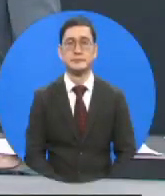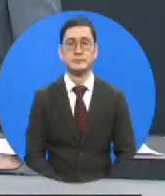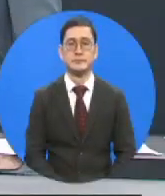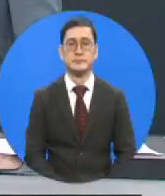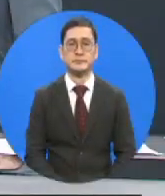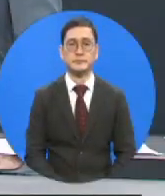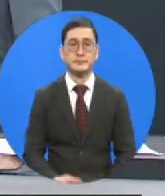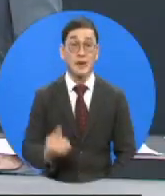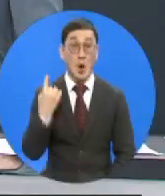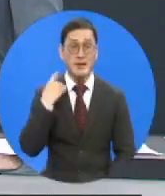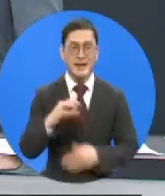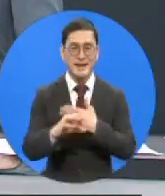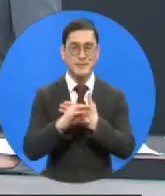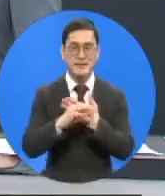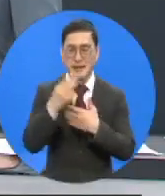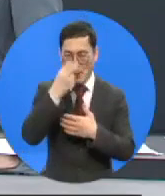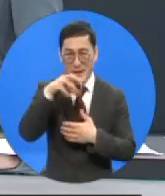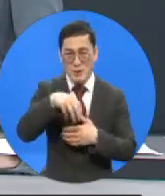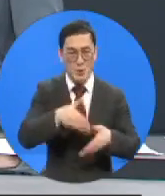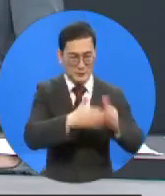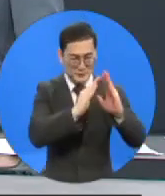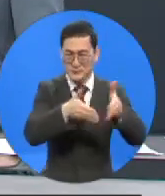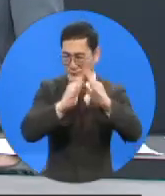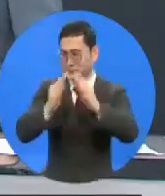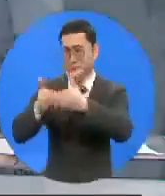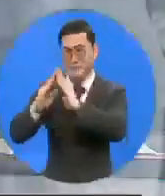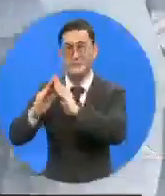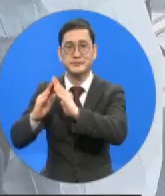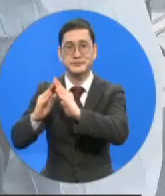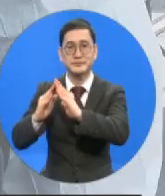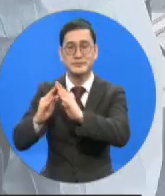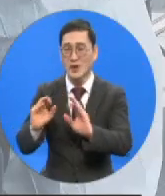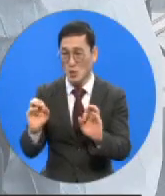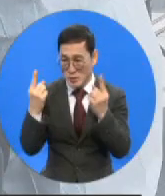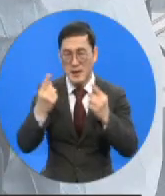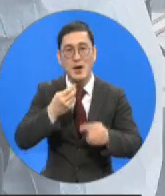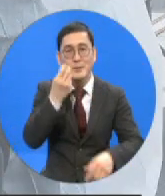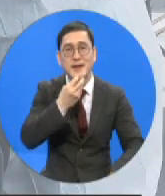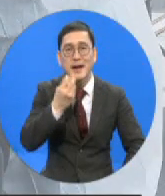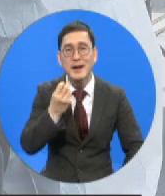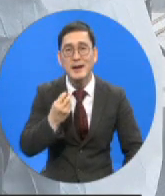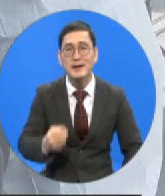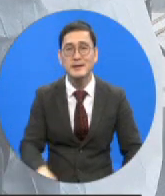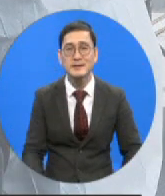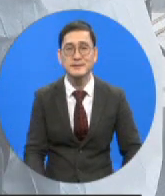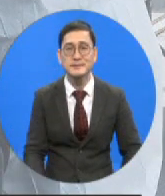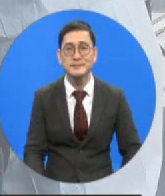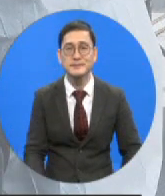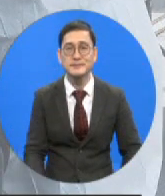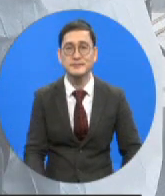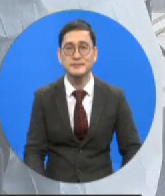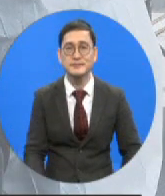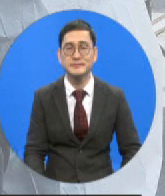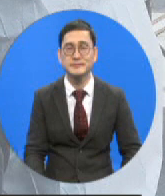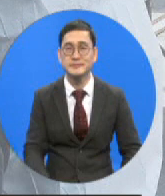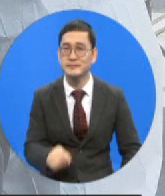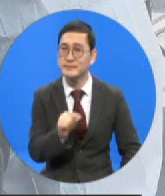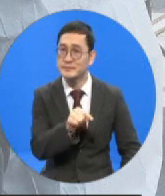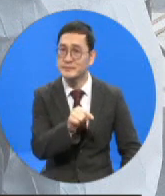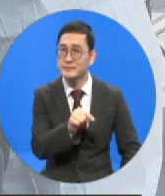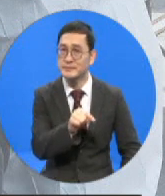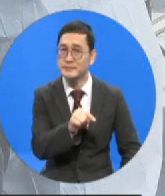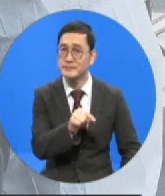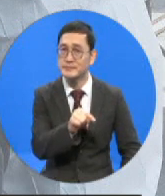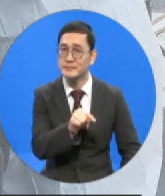임시 선별 검사소를 주요 지역, 주요 포인트에 이제 순차적으로 설치를 운영하고 있는데 이 임시 선별 검사소가